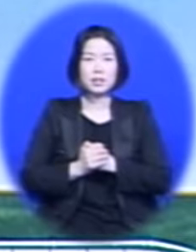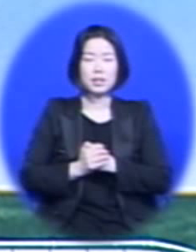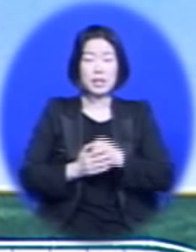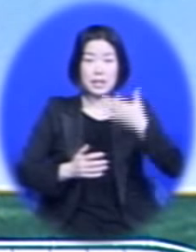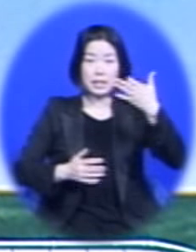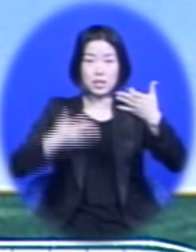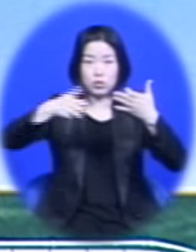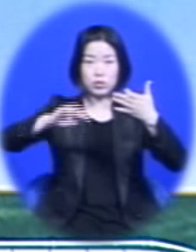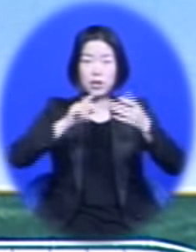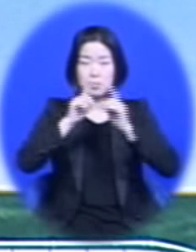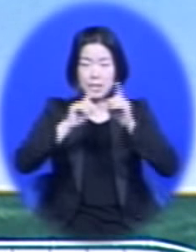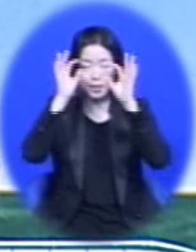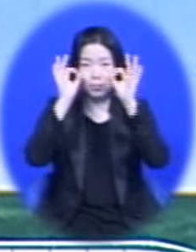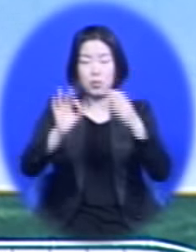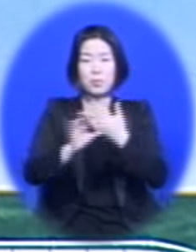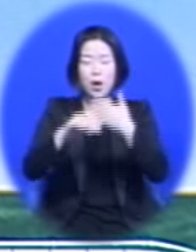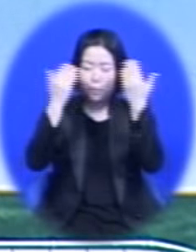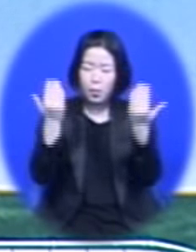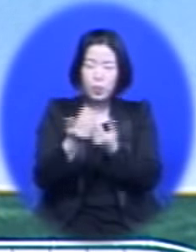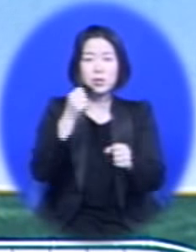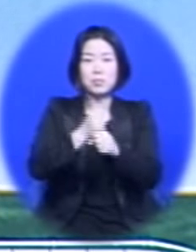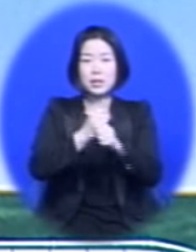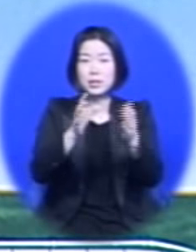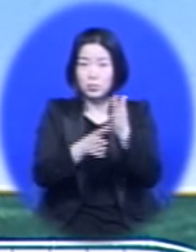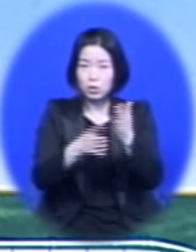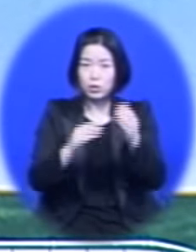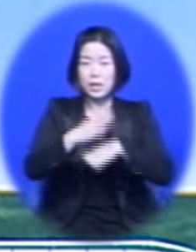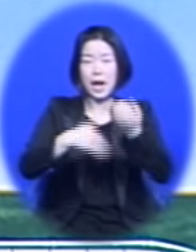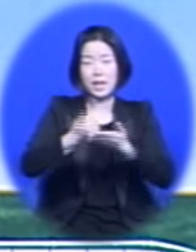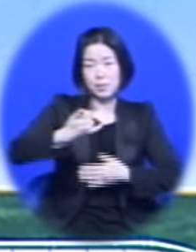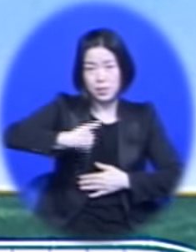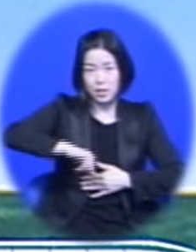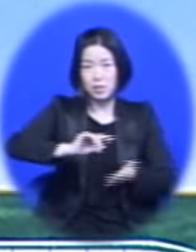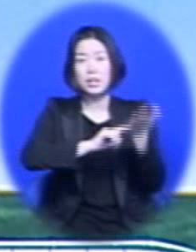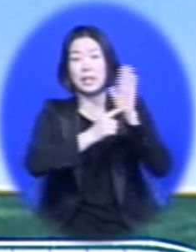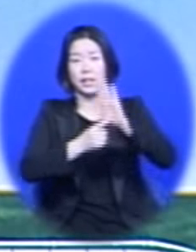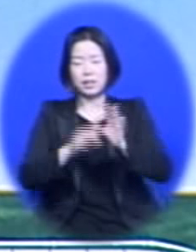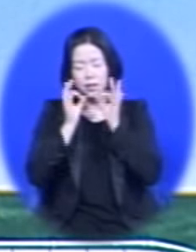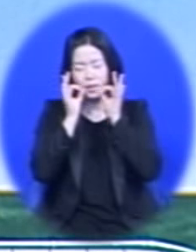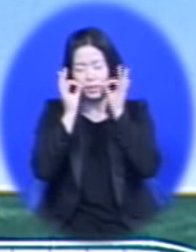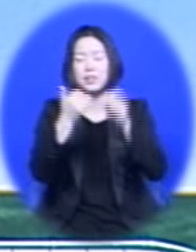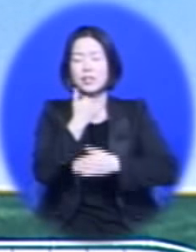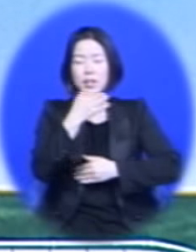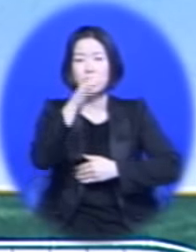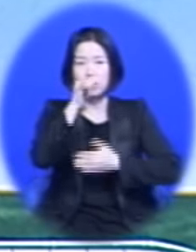19절 말씀에 보면 모든 피조물은 하나님의 자녀들이 나타나기를 간절히 기다리고